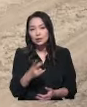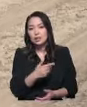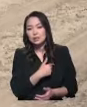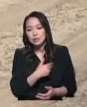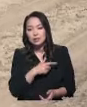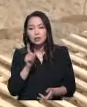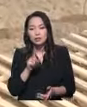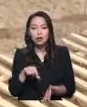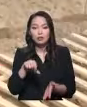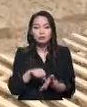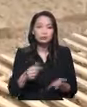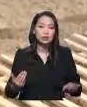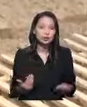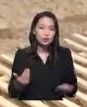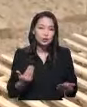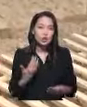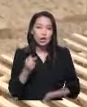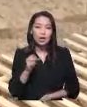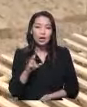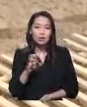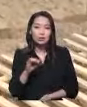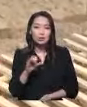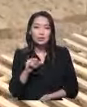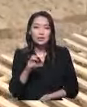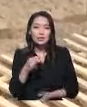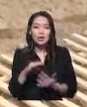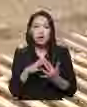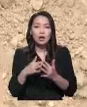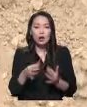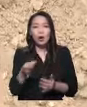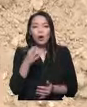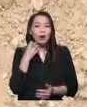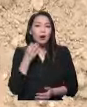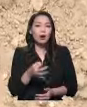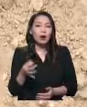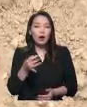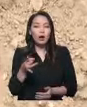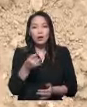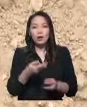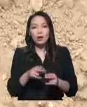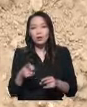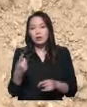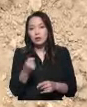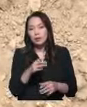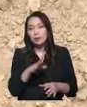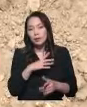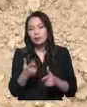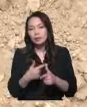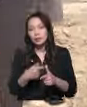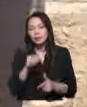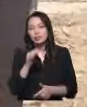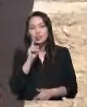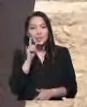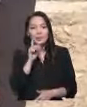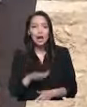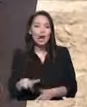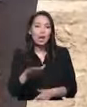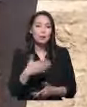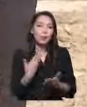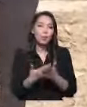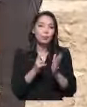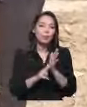также жители Аксуатского сельского округа Кызылординской области. В регионе эта неделя прошла под названием «Жасыл Аймак». Около